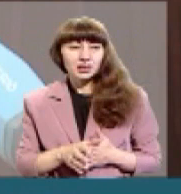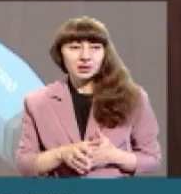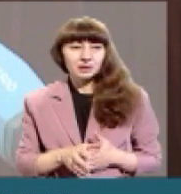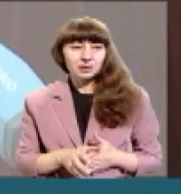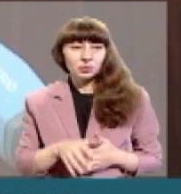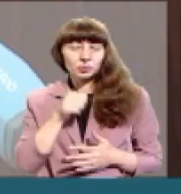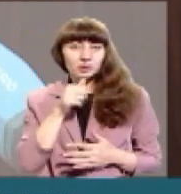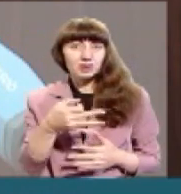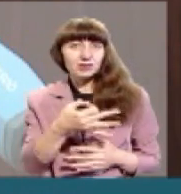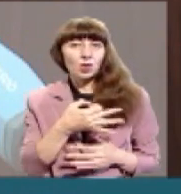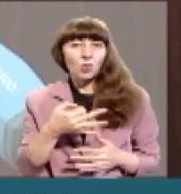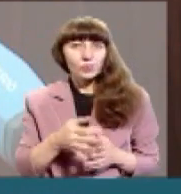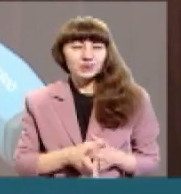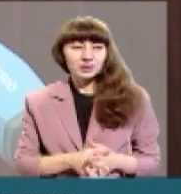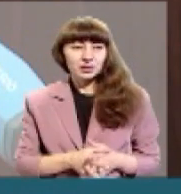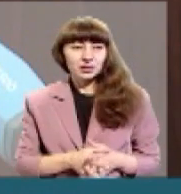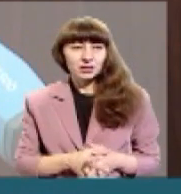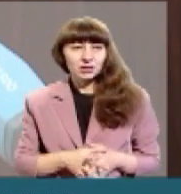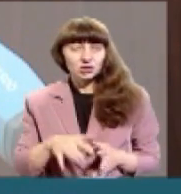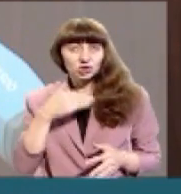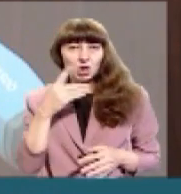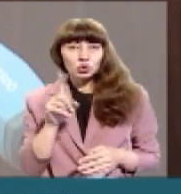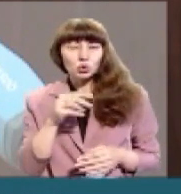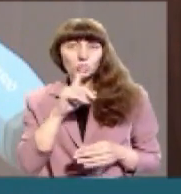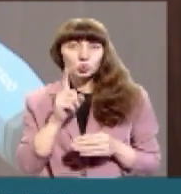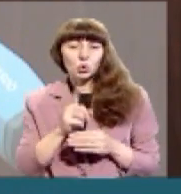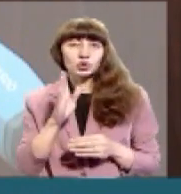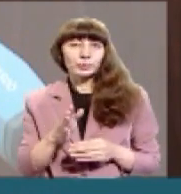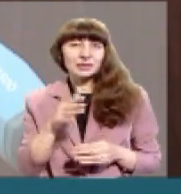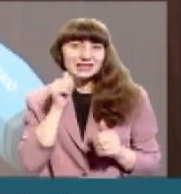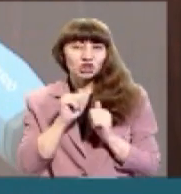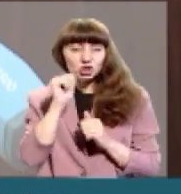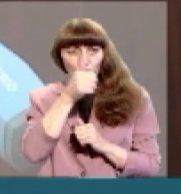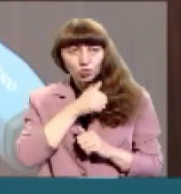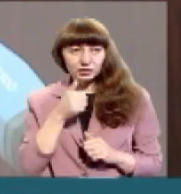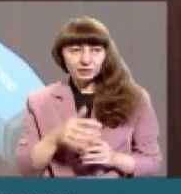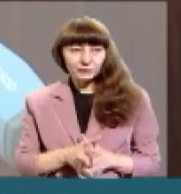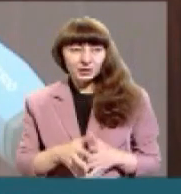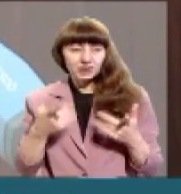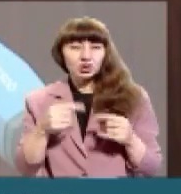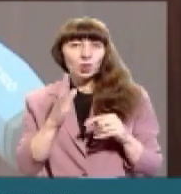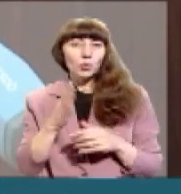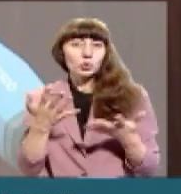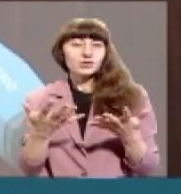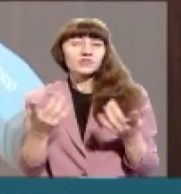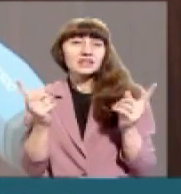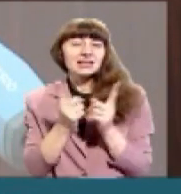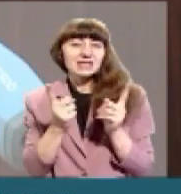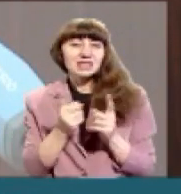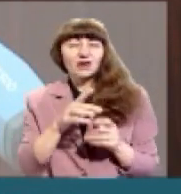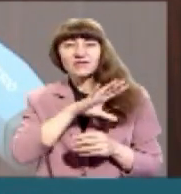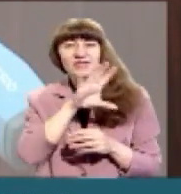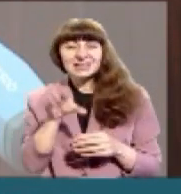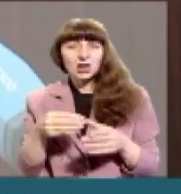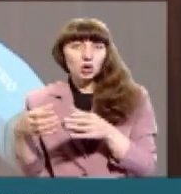нашей Кустанайской области. Считаю, что он должен быть ежегодным, где будут собираться все